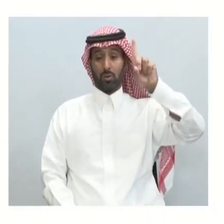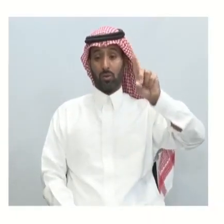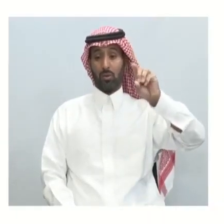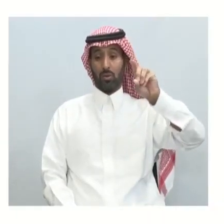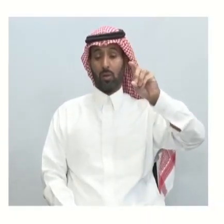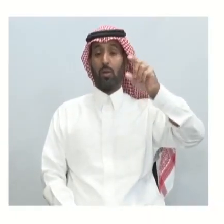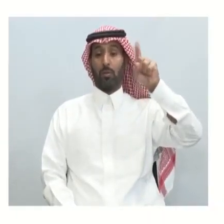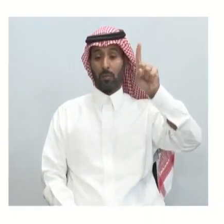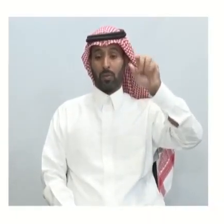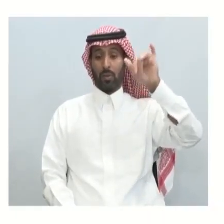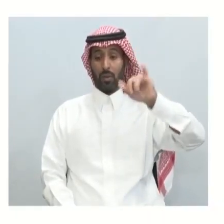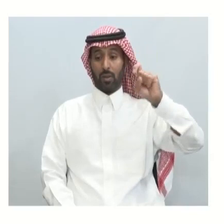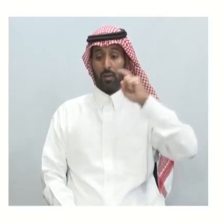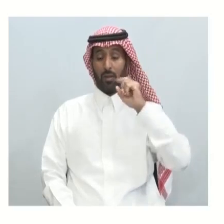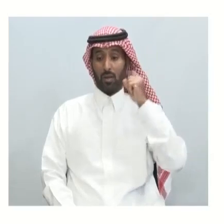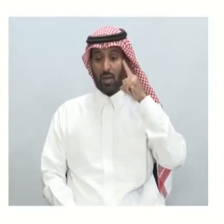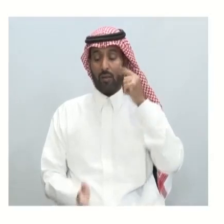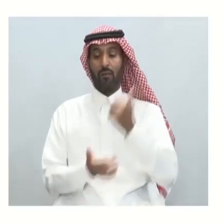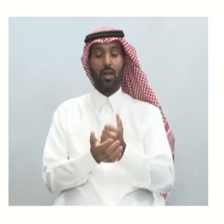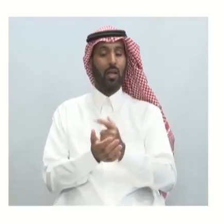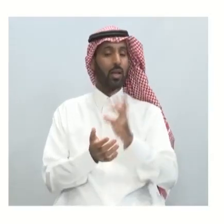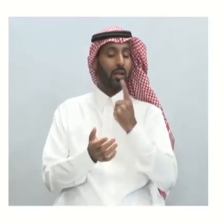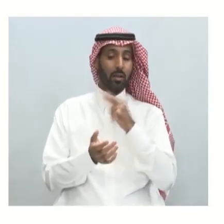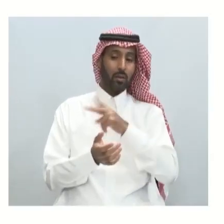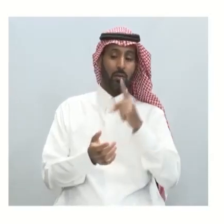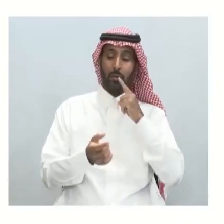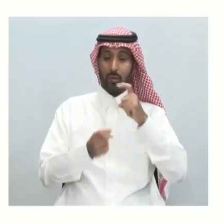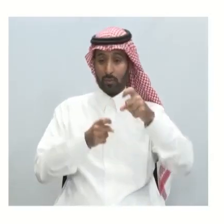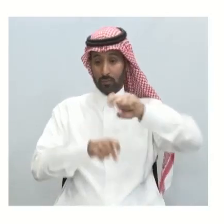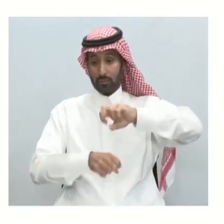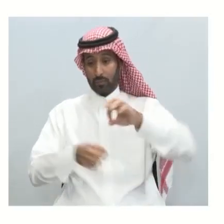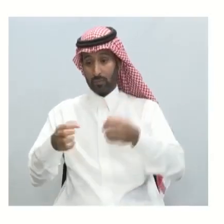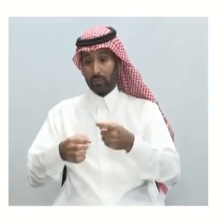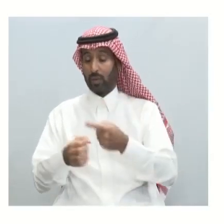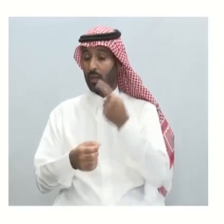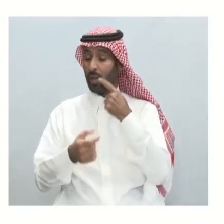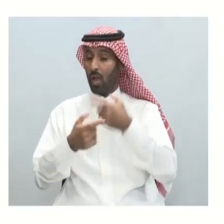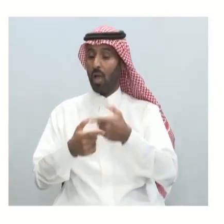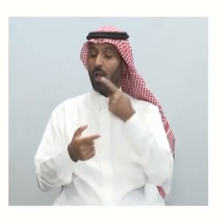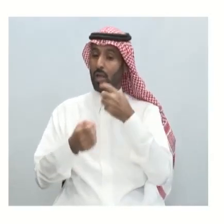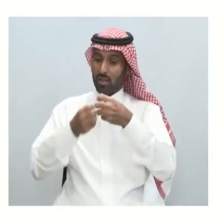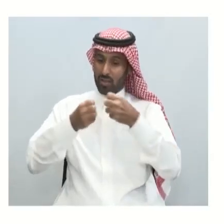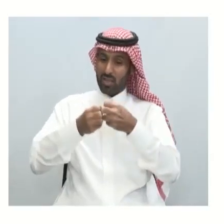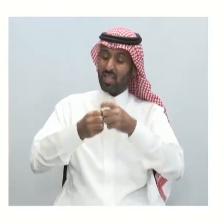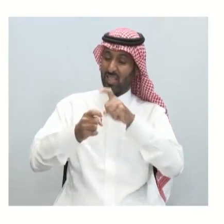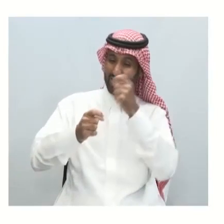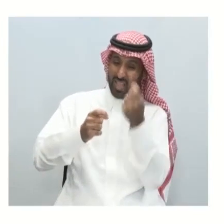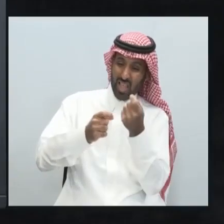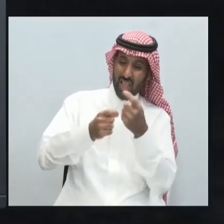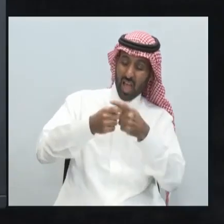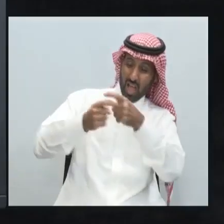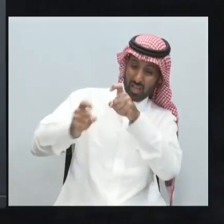الجزيئيه الفكره الرئيسه في هذا الدرس يعتمد نوع الرابطه الكيميائيه على مقدار جذب كل ذره